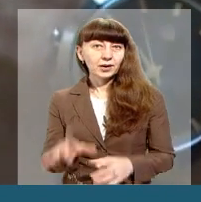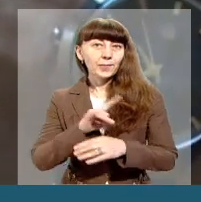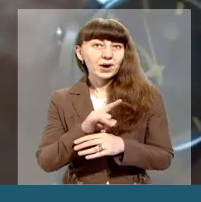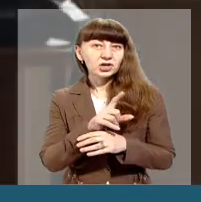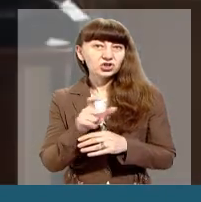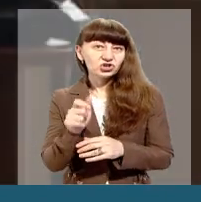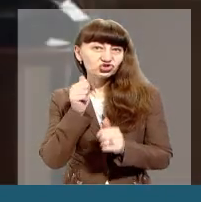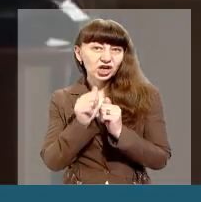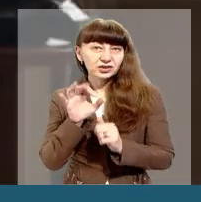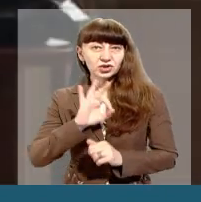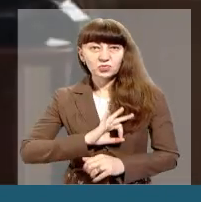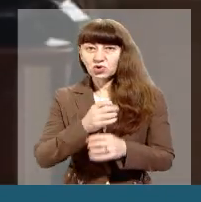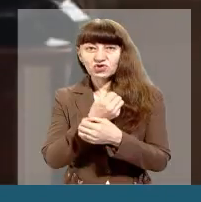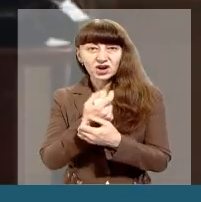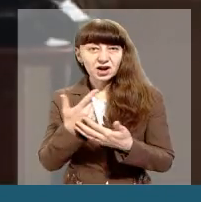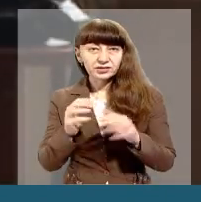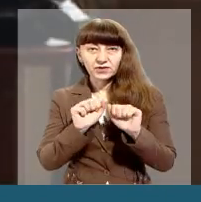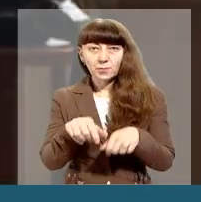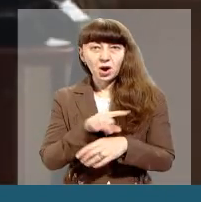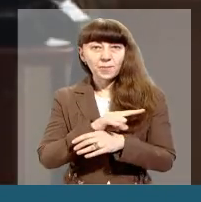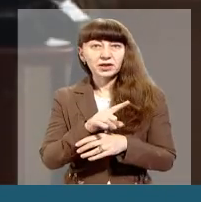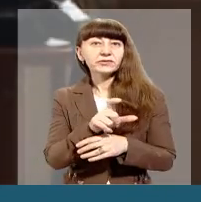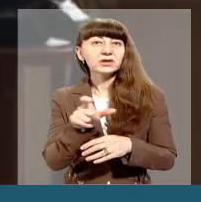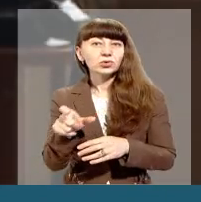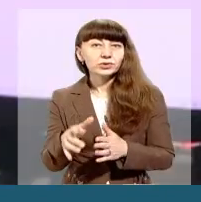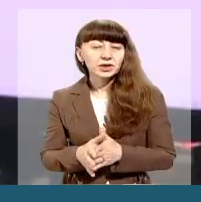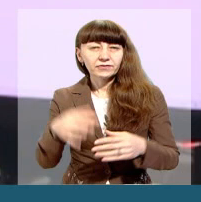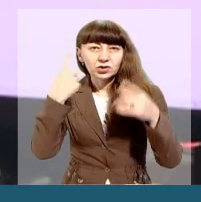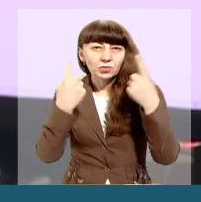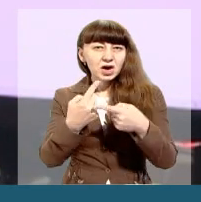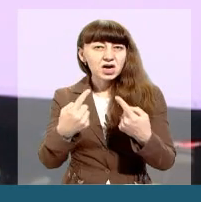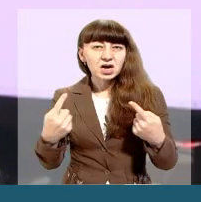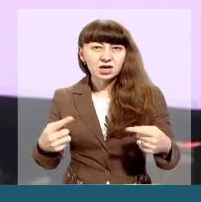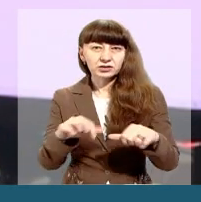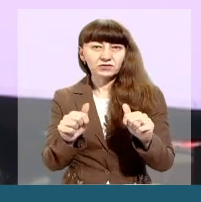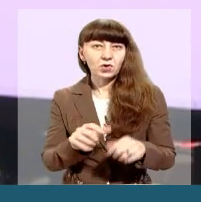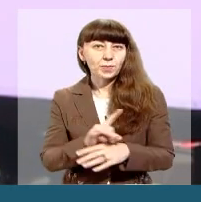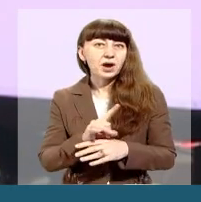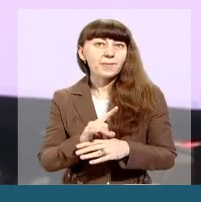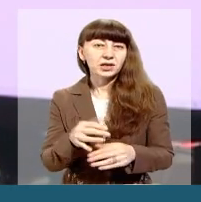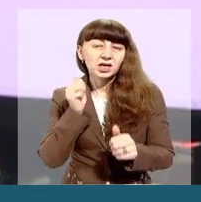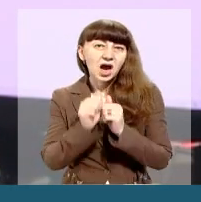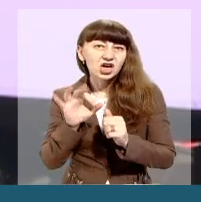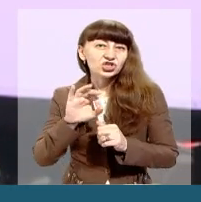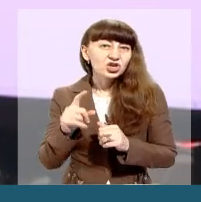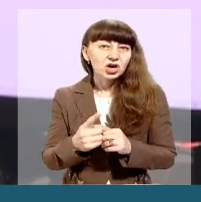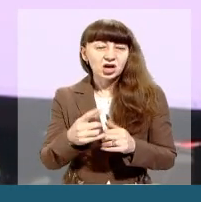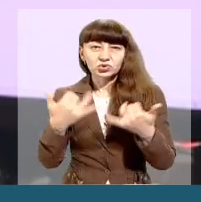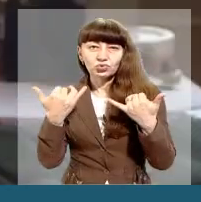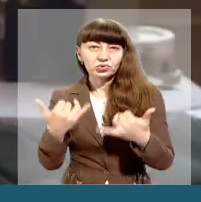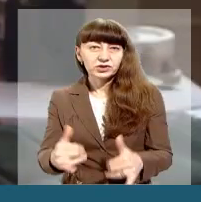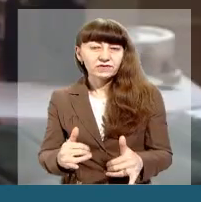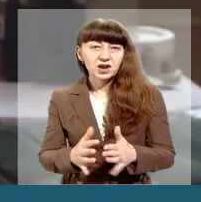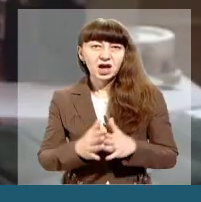Мошенники не упускают любую возможность обмануть простых горожан, придумывая самые необычные уловки. С каждым разом фантазия аферистов